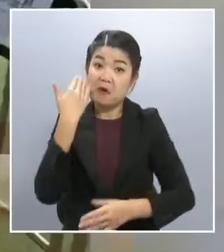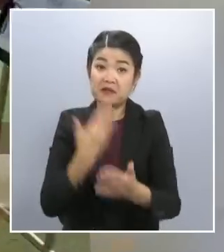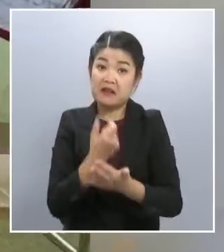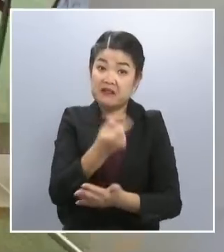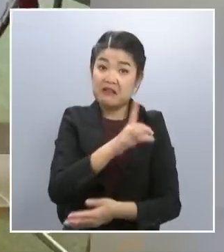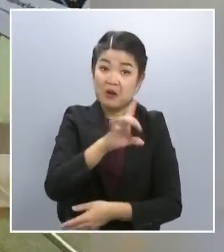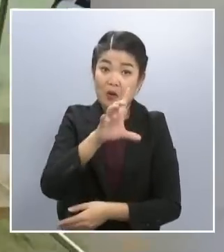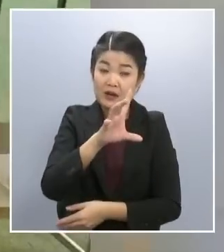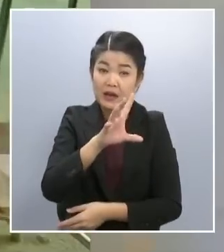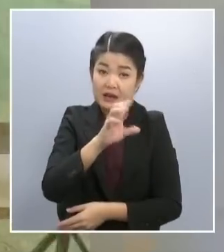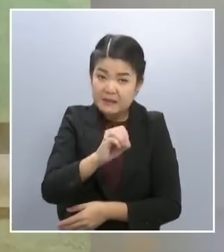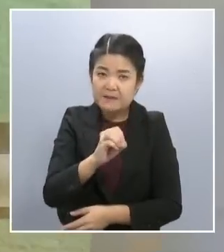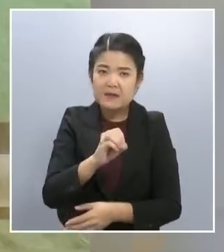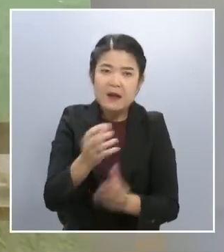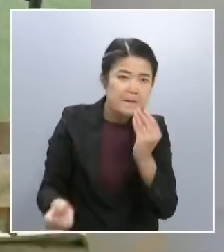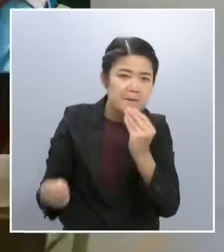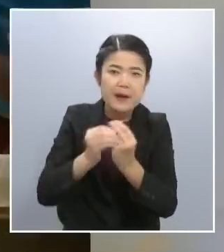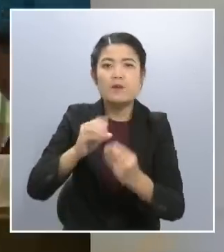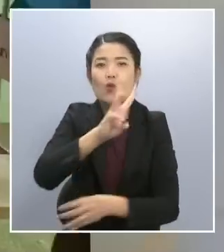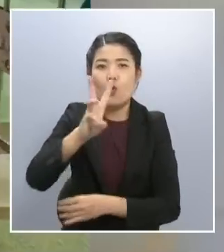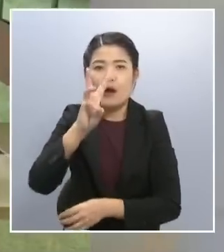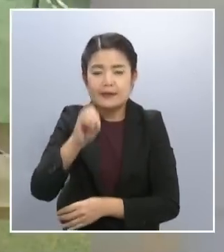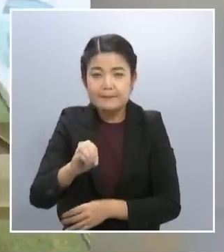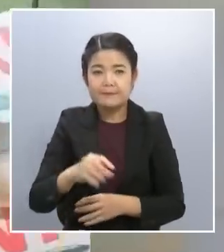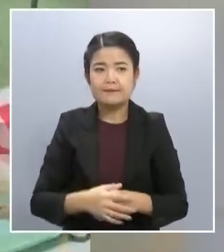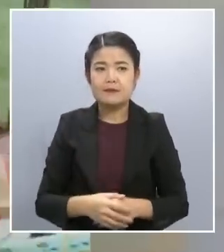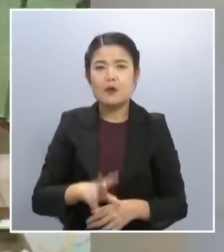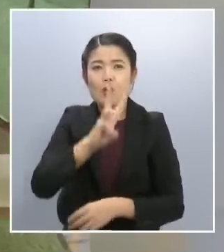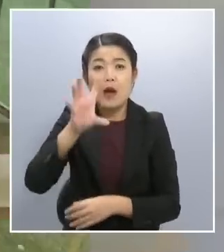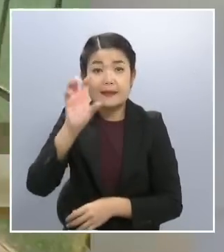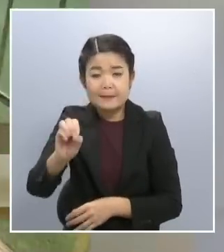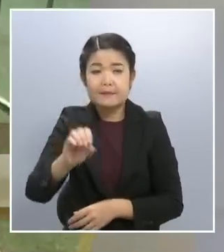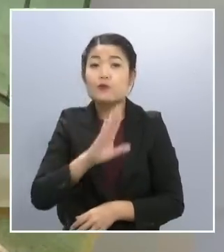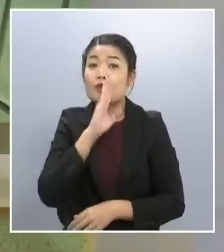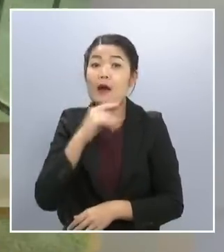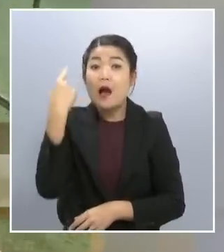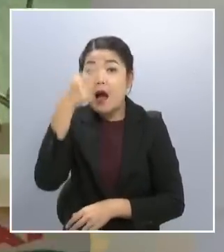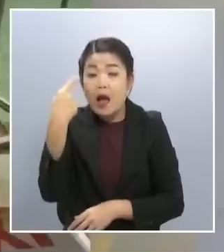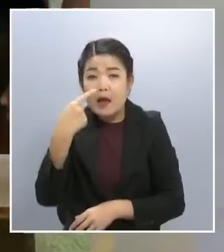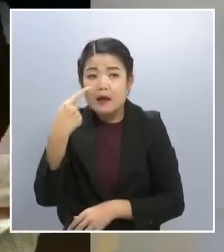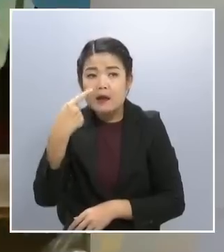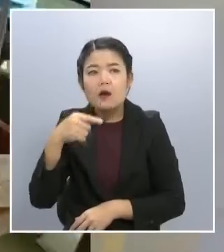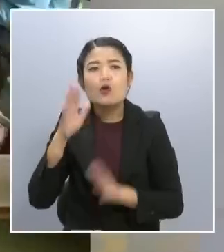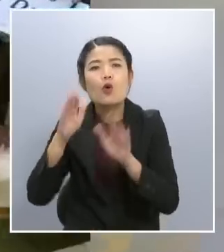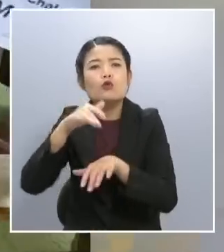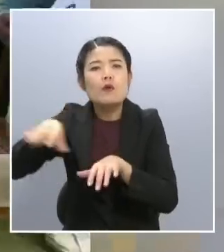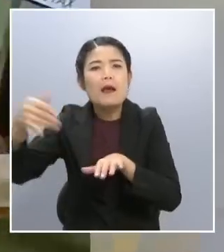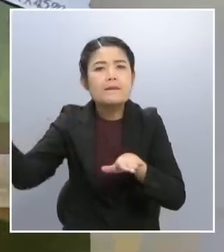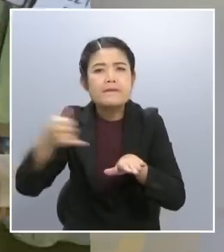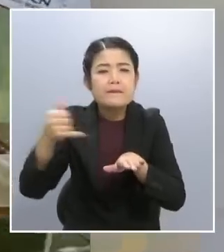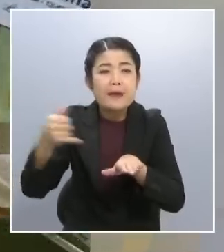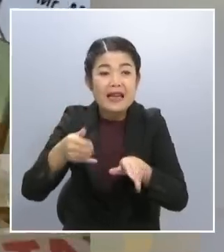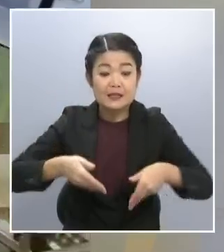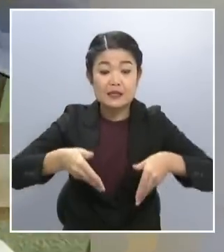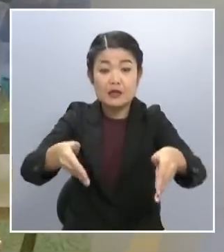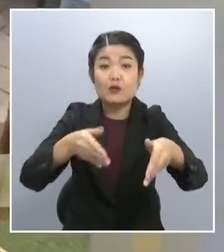เริ่มต้น 650บาทแต่ไอ้ที่มาทั่วไปพอมาถึงถนนเทพกระษัตรีพนักงานขับ